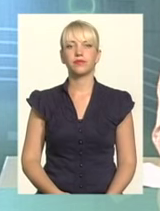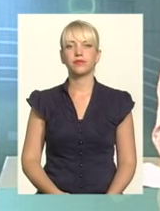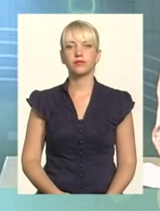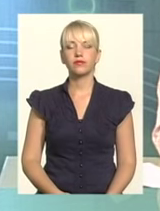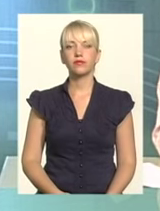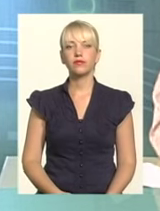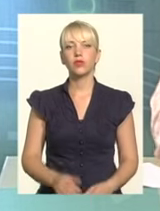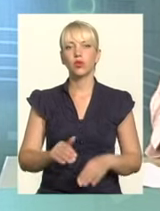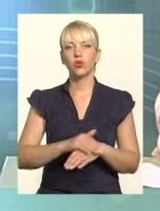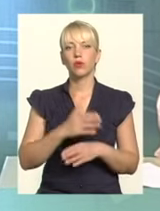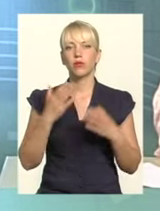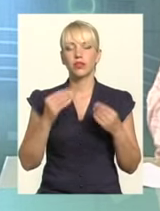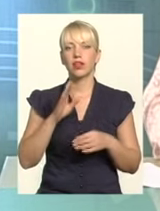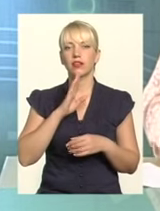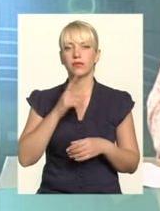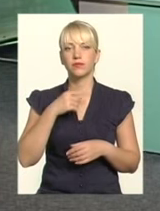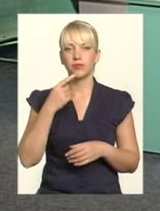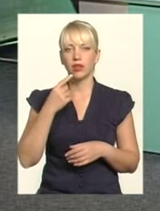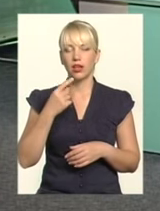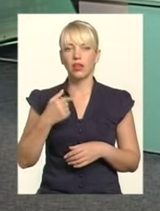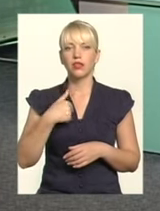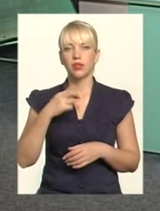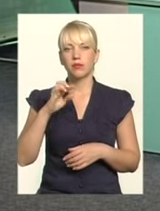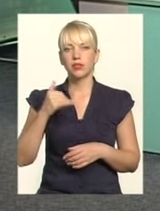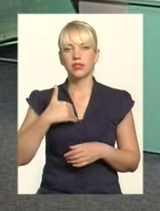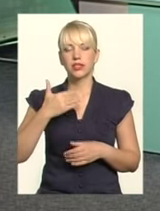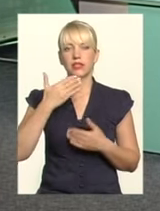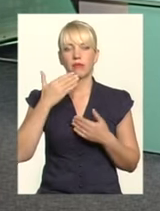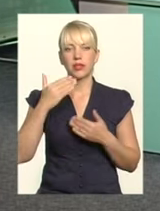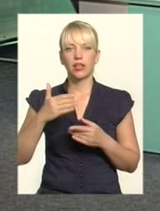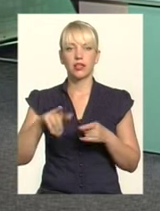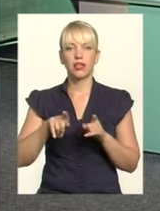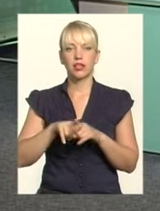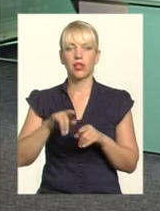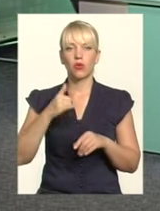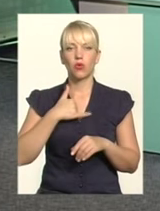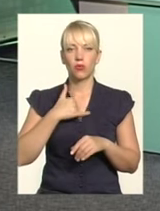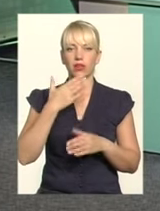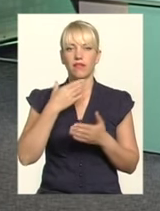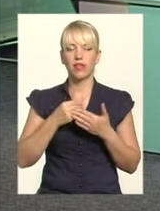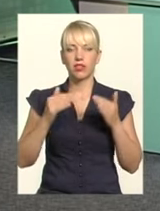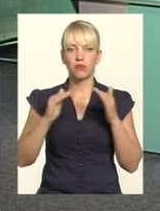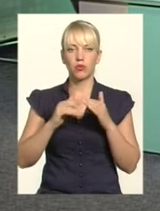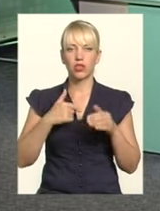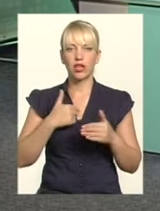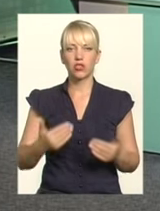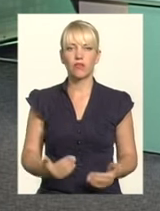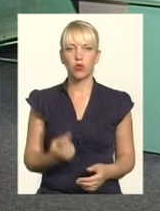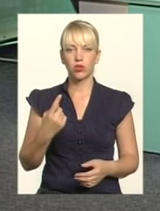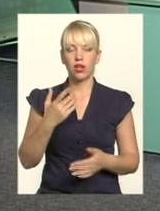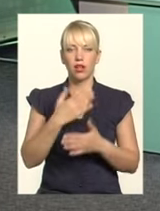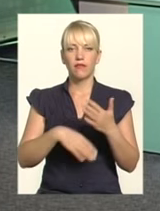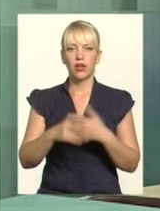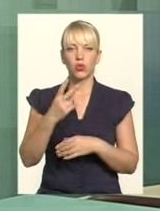ласка. Добрий день. Доброго здоров'я. Я би хотіла запитати отаке. У мене власний будинок. Я живу одна, інвалід